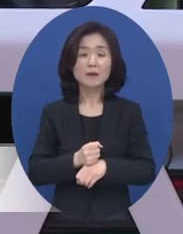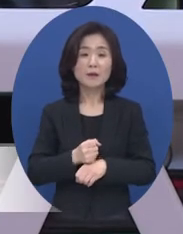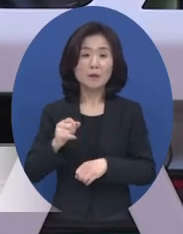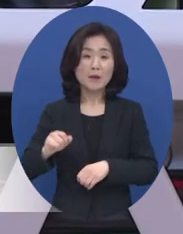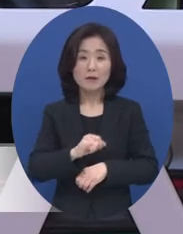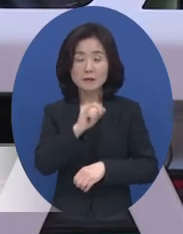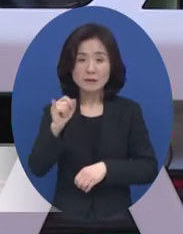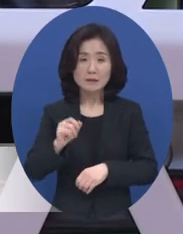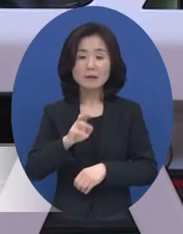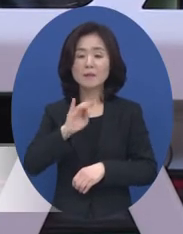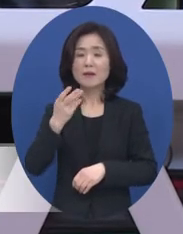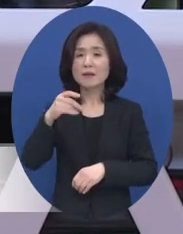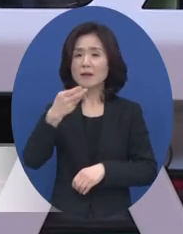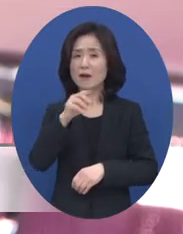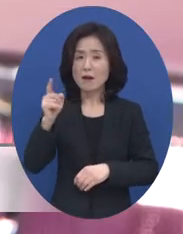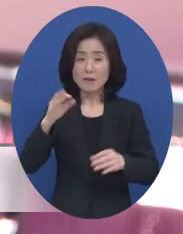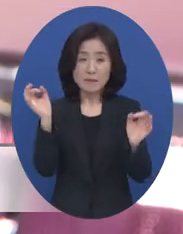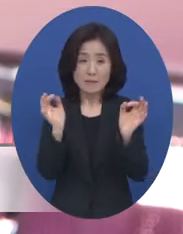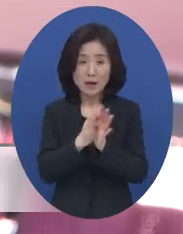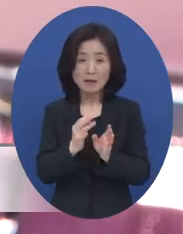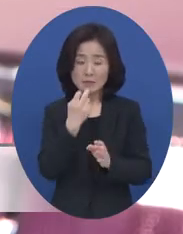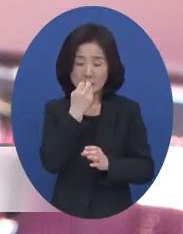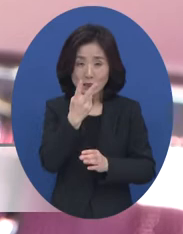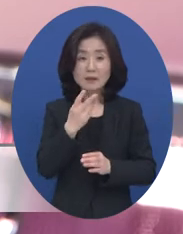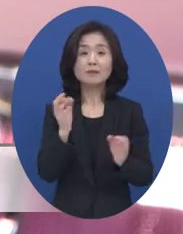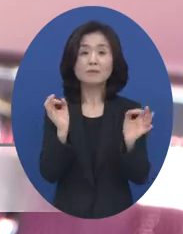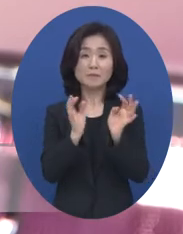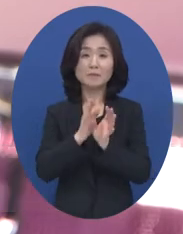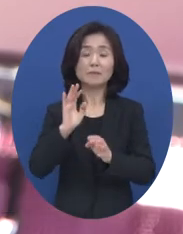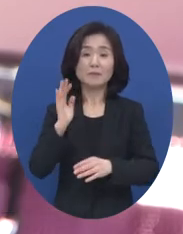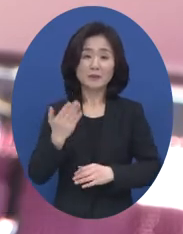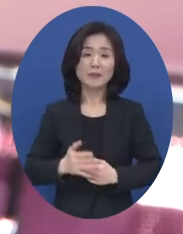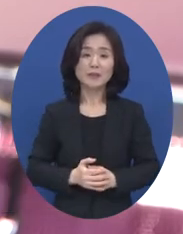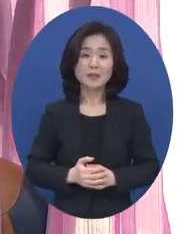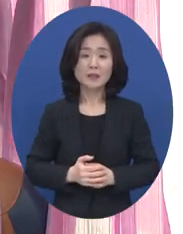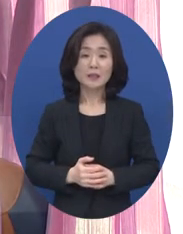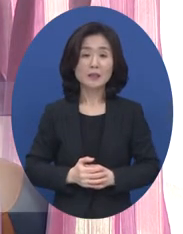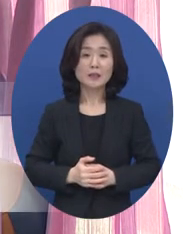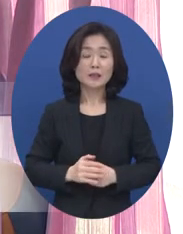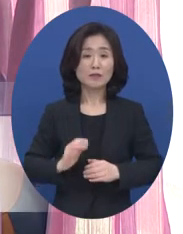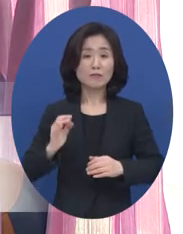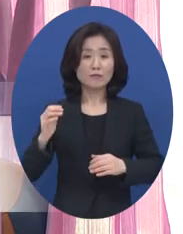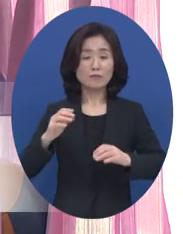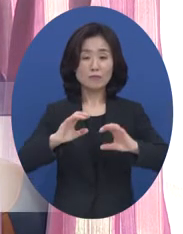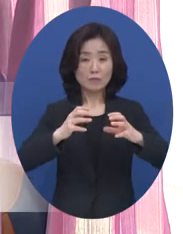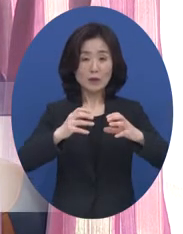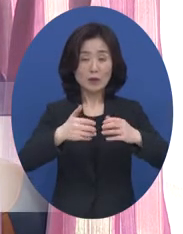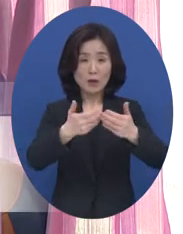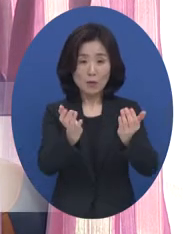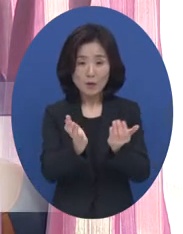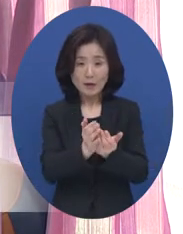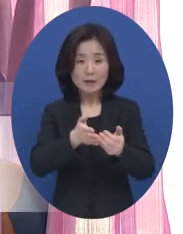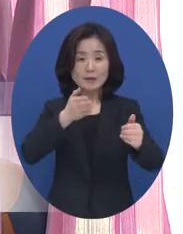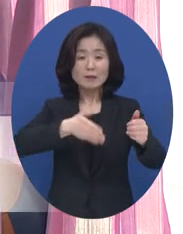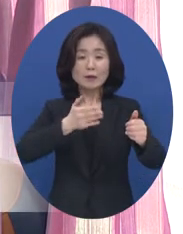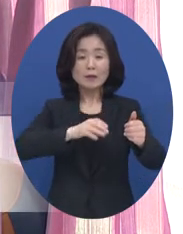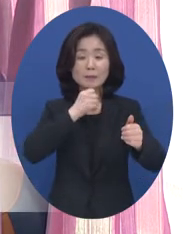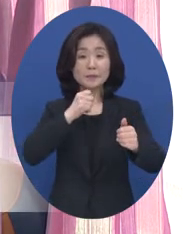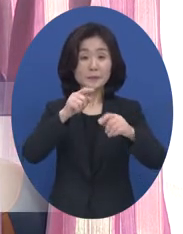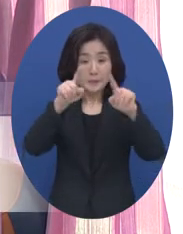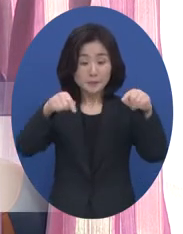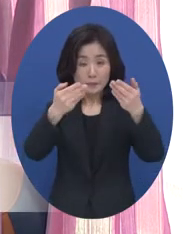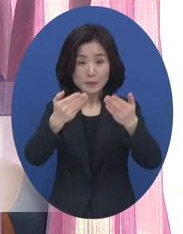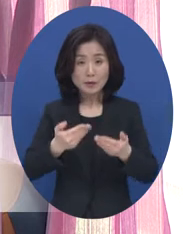살균 램프를 통해 바이러스와 박테리아를 없애고 악취까지 제거합니다. 국가기관에 저희가 의뢰해서 성적서를 받은